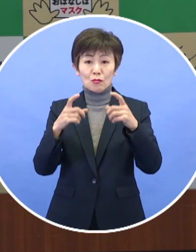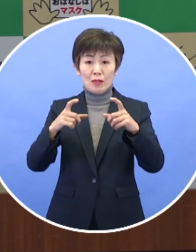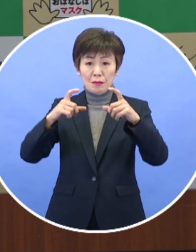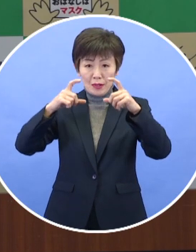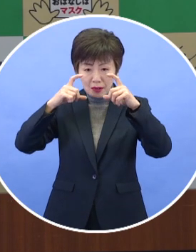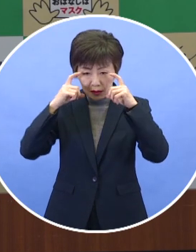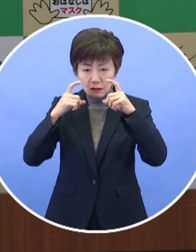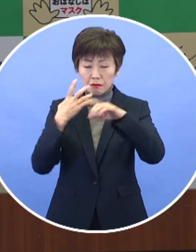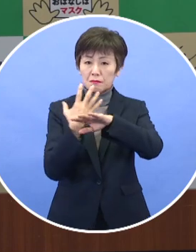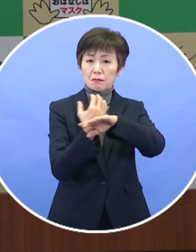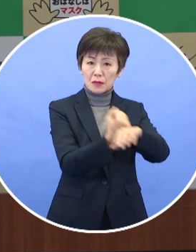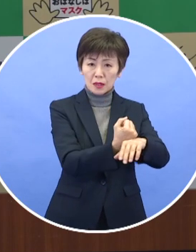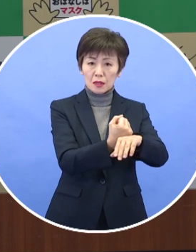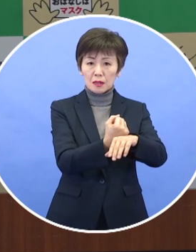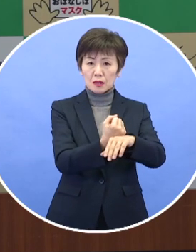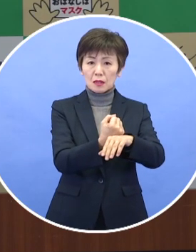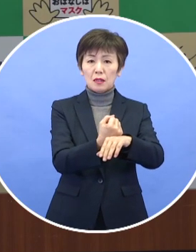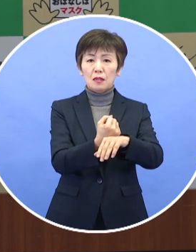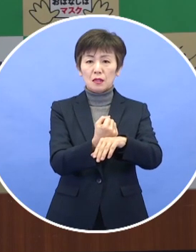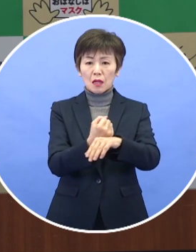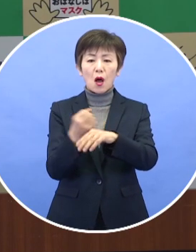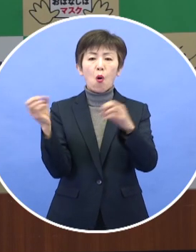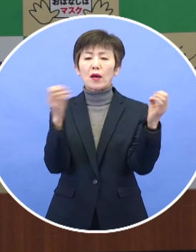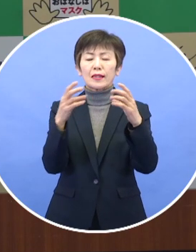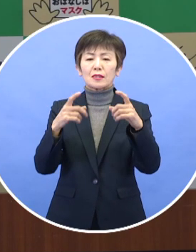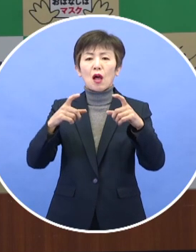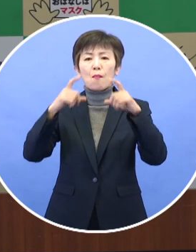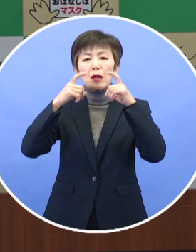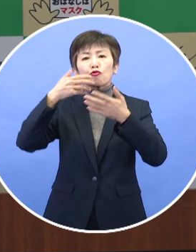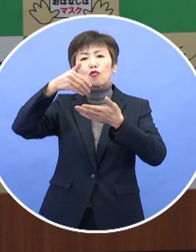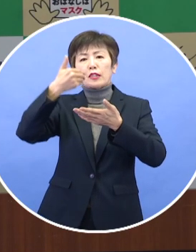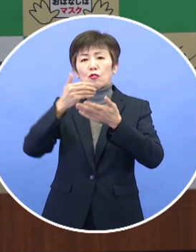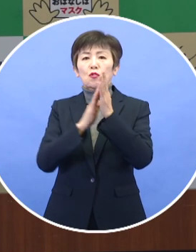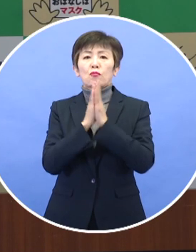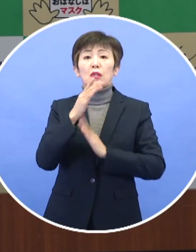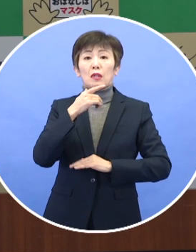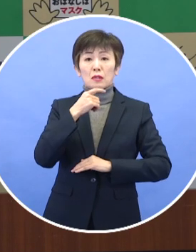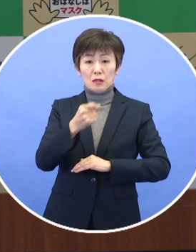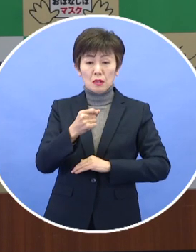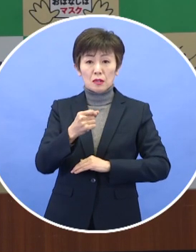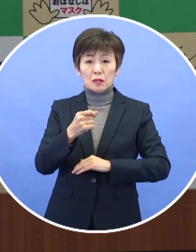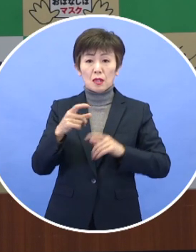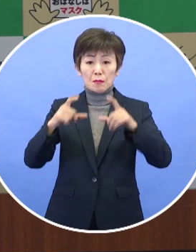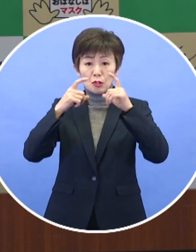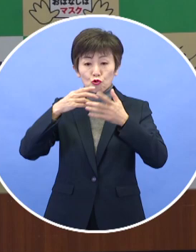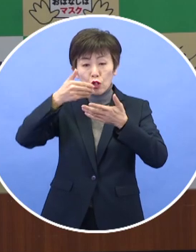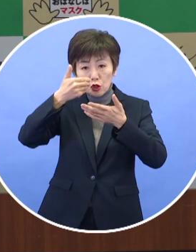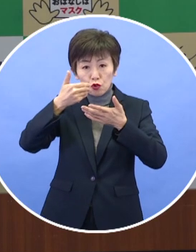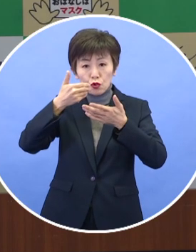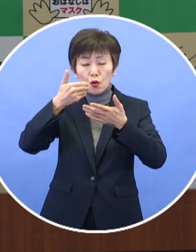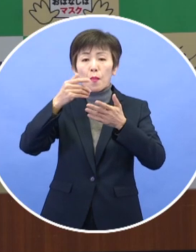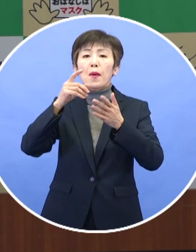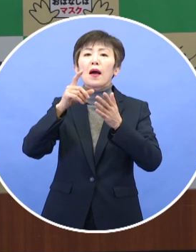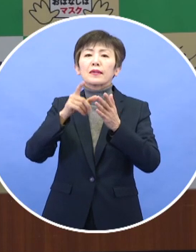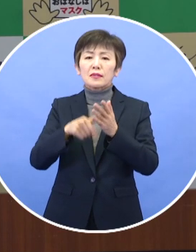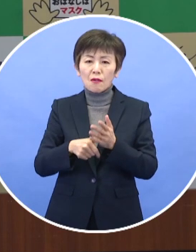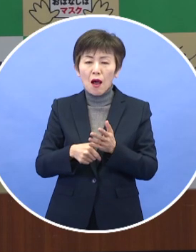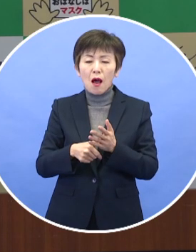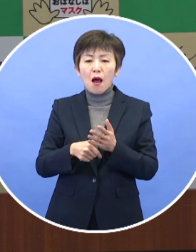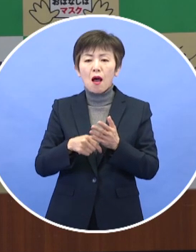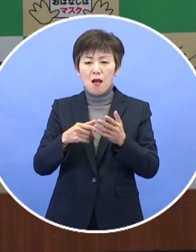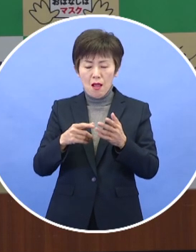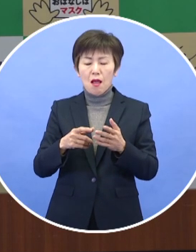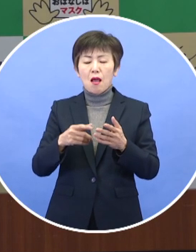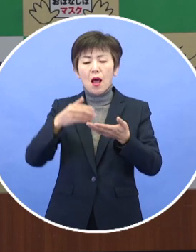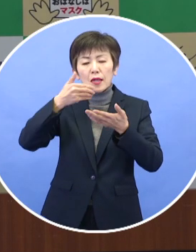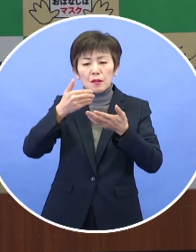率先する、お話はマスク会食ですね、いわゆるマスク会食だと、会食が始まるまでして